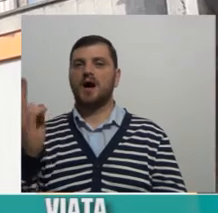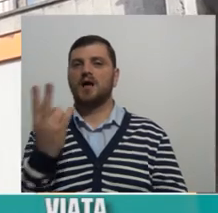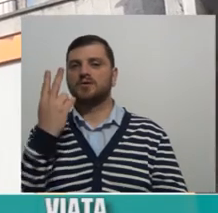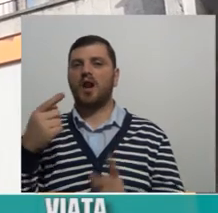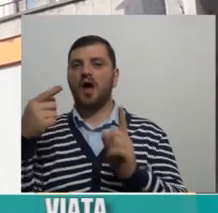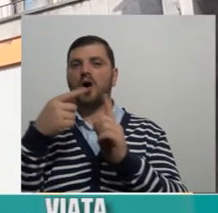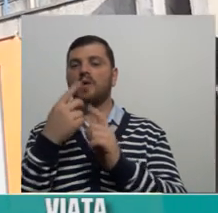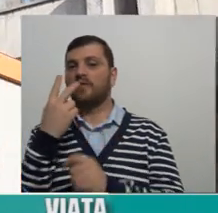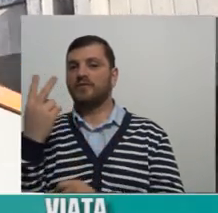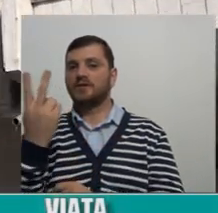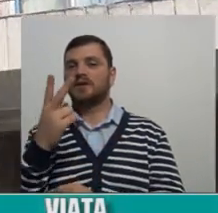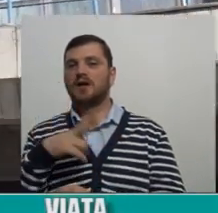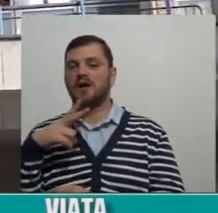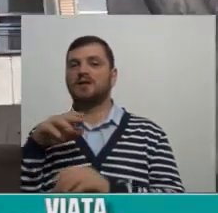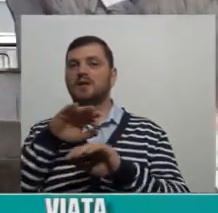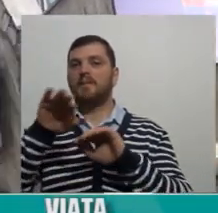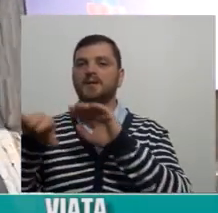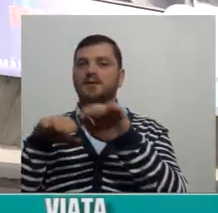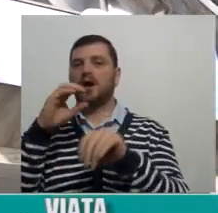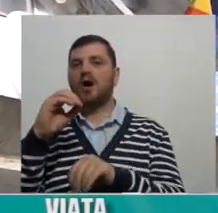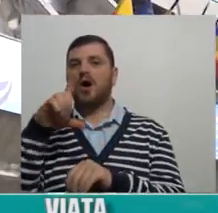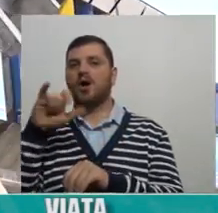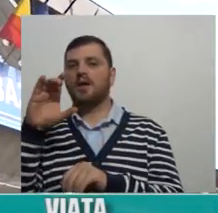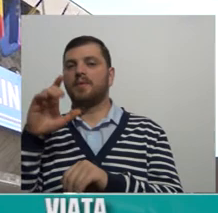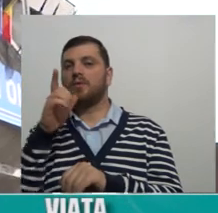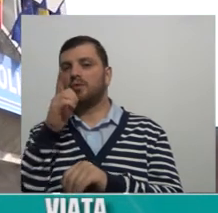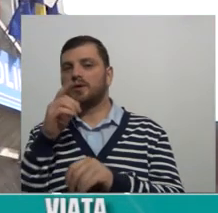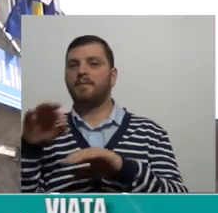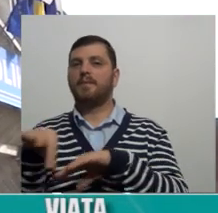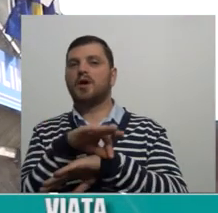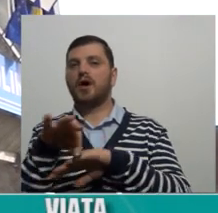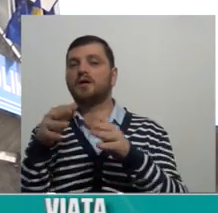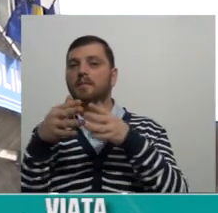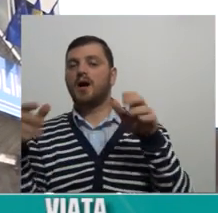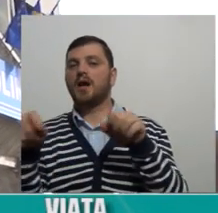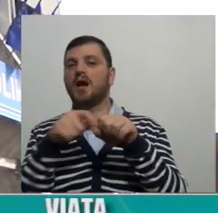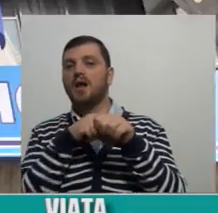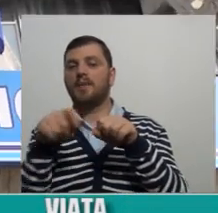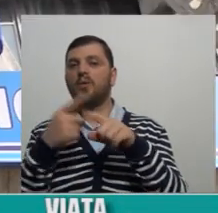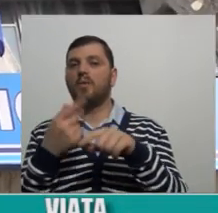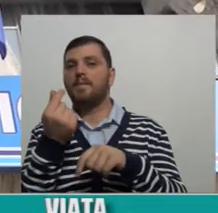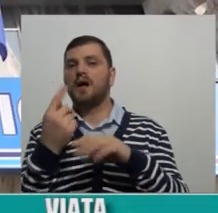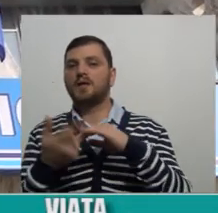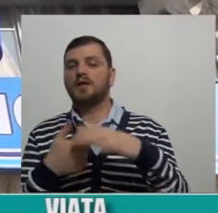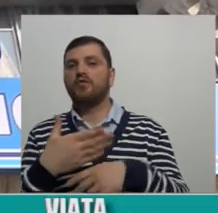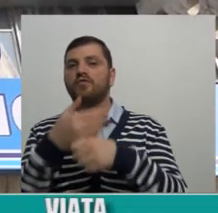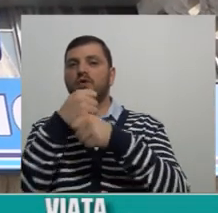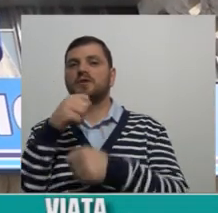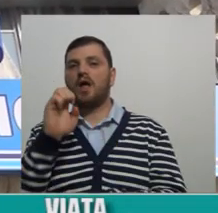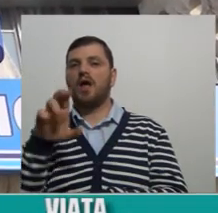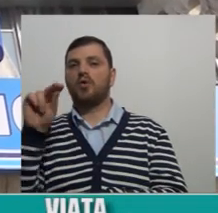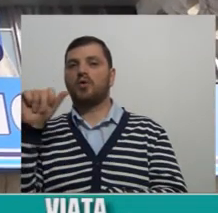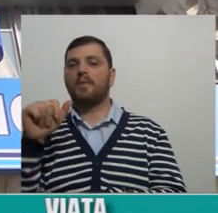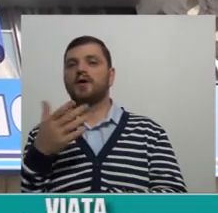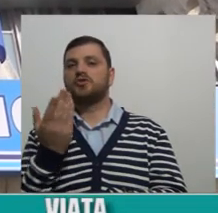Cel de-al doilea obiectiv vizitat a fost bazinul olimpic, aflat în cursul unui proiect amplu de renovare cu finanțare din fonduri